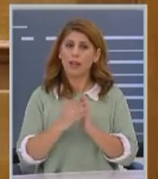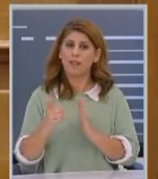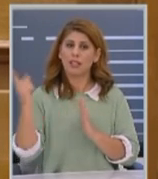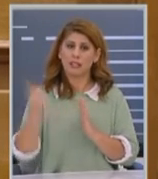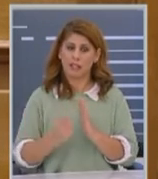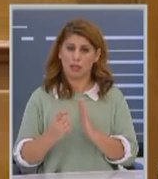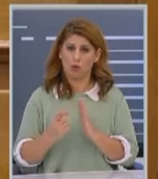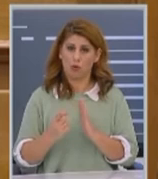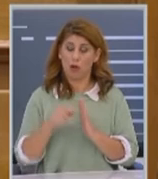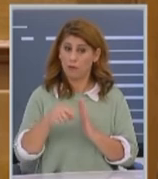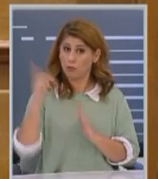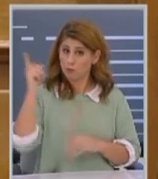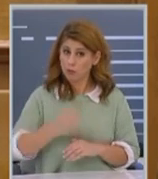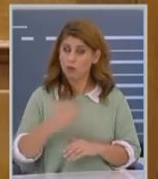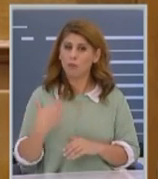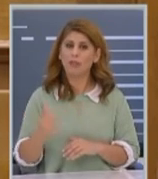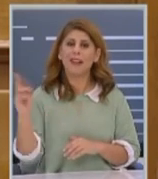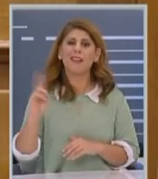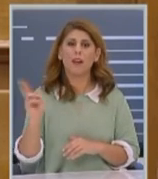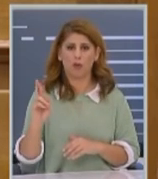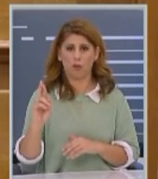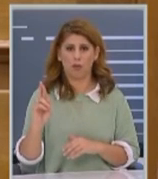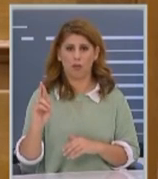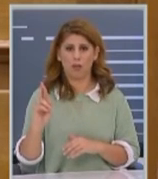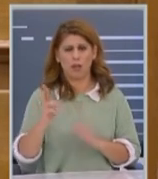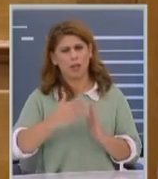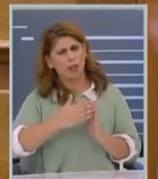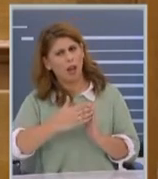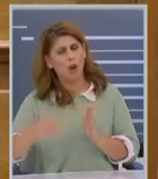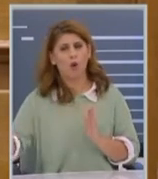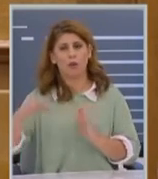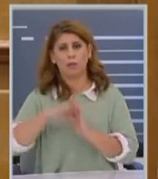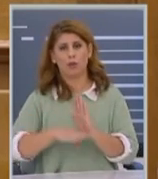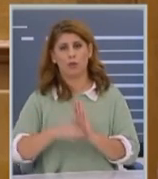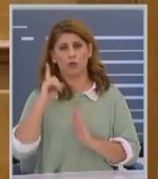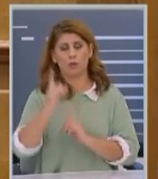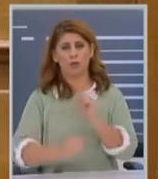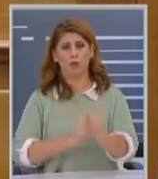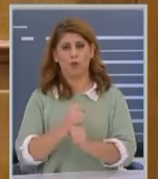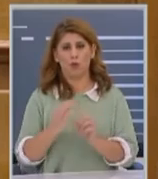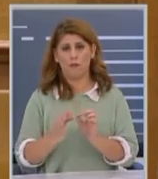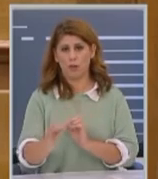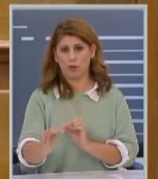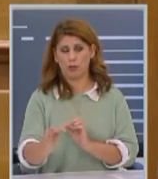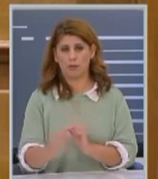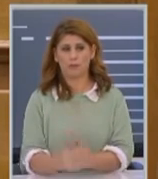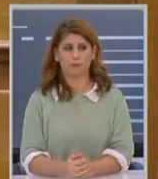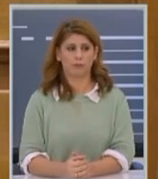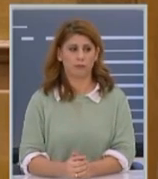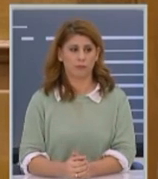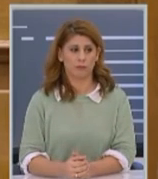17%, ποσοστό που αποτελεί ρεκόρ για τα όλα ως τώρα προγράμματα στον πρώτο χρόνο εφαρμογής τους.